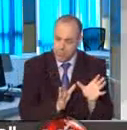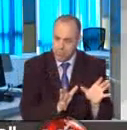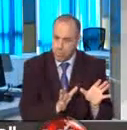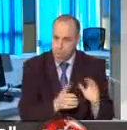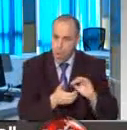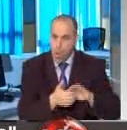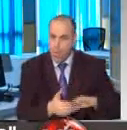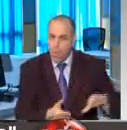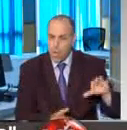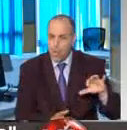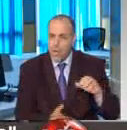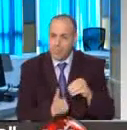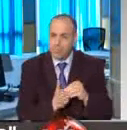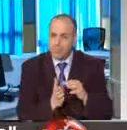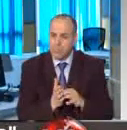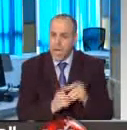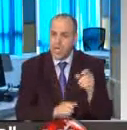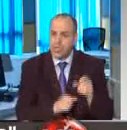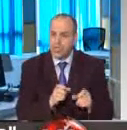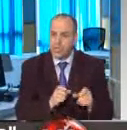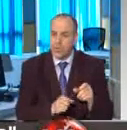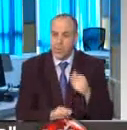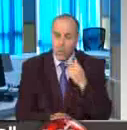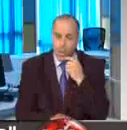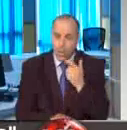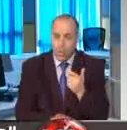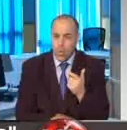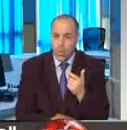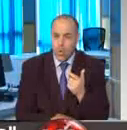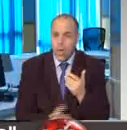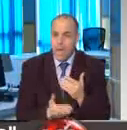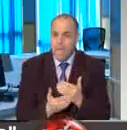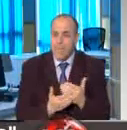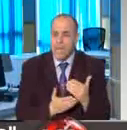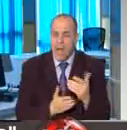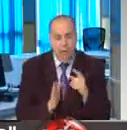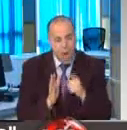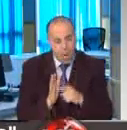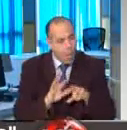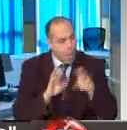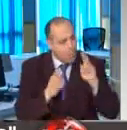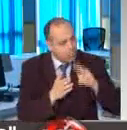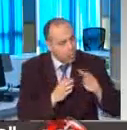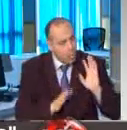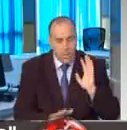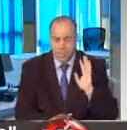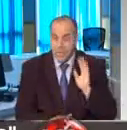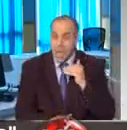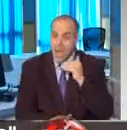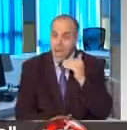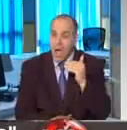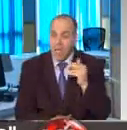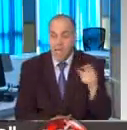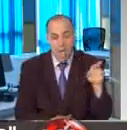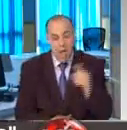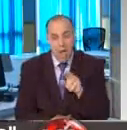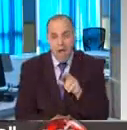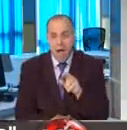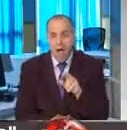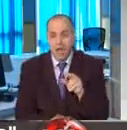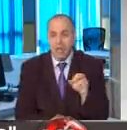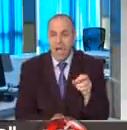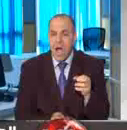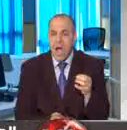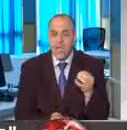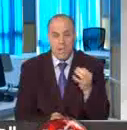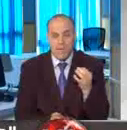أوروبا لتسجيل الأشخاص وتوزيعهم بناء على نظام متفق عليه، وذلك من أجل إعادة توطين